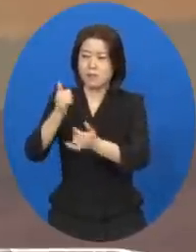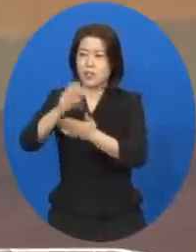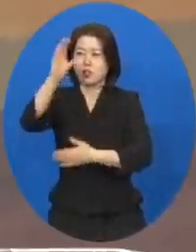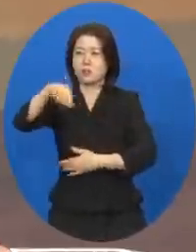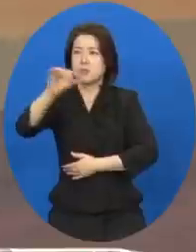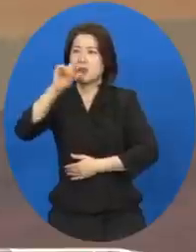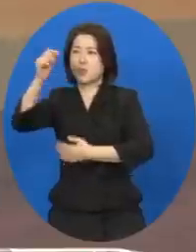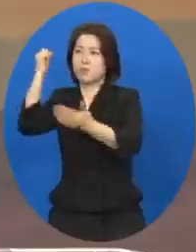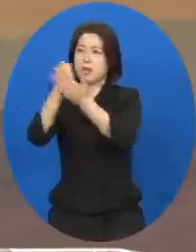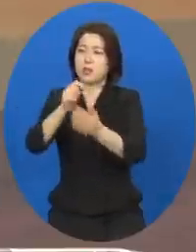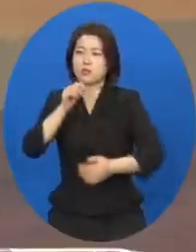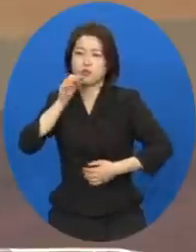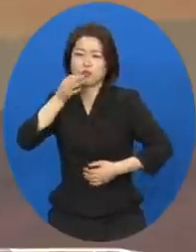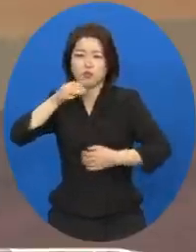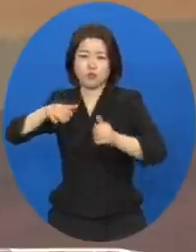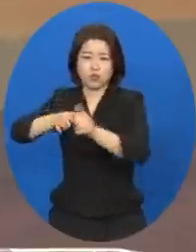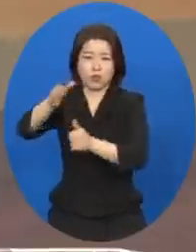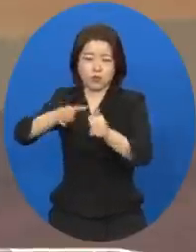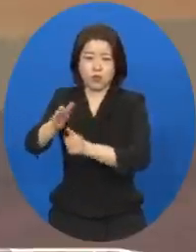이렇게 바뀌어버려요.